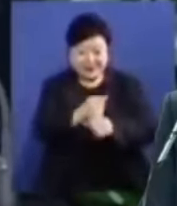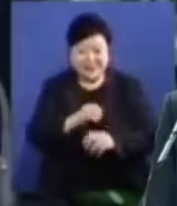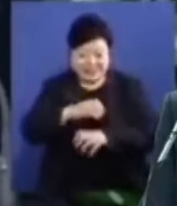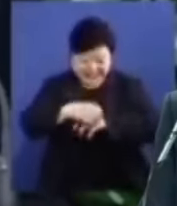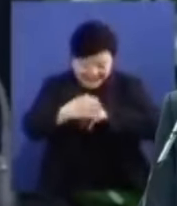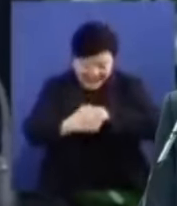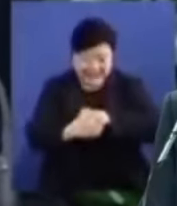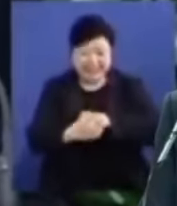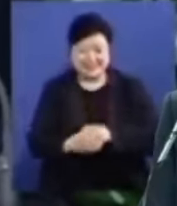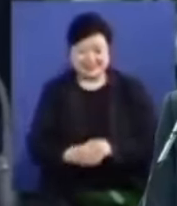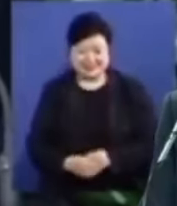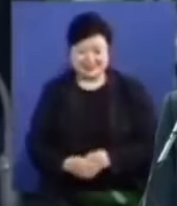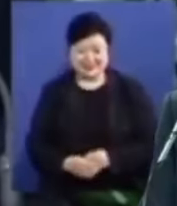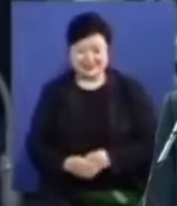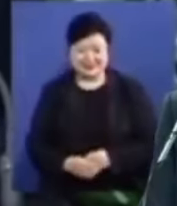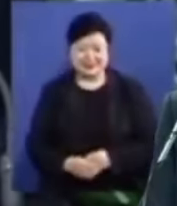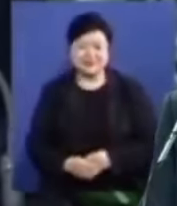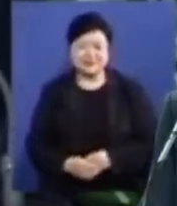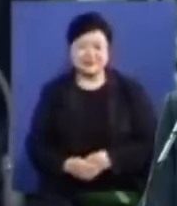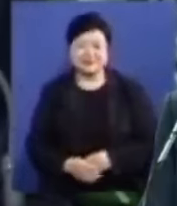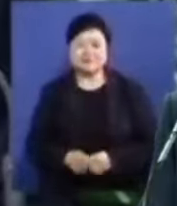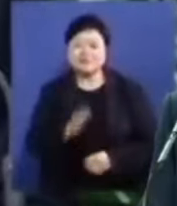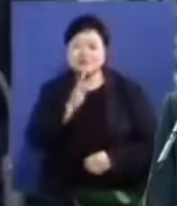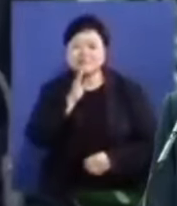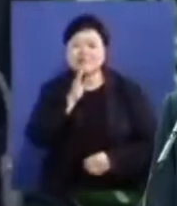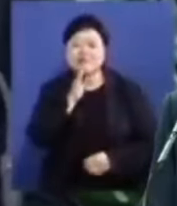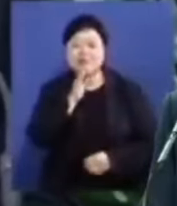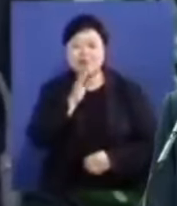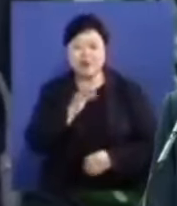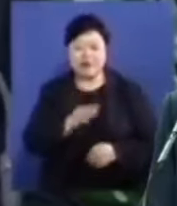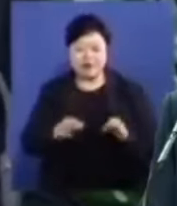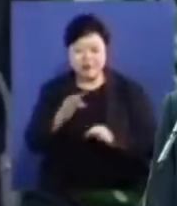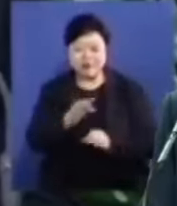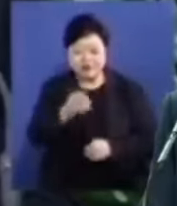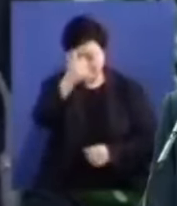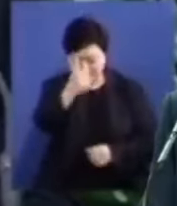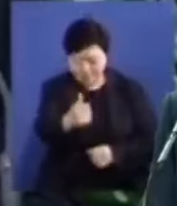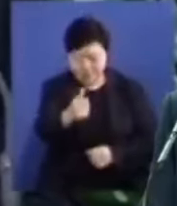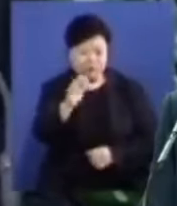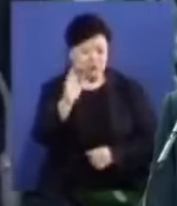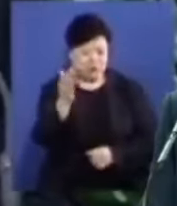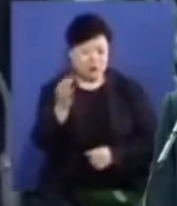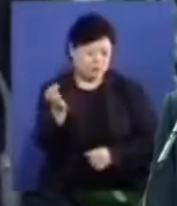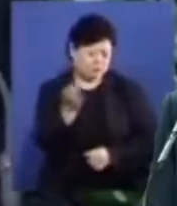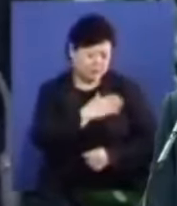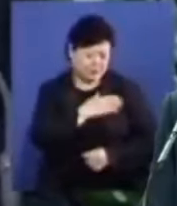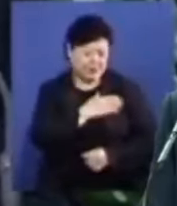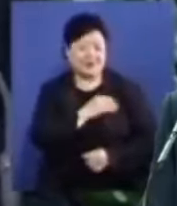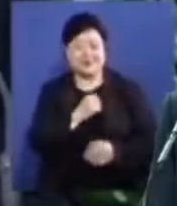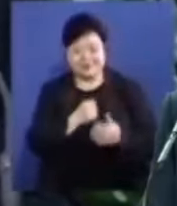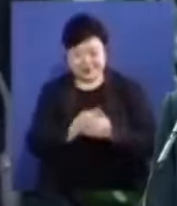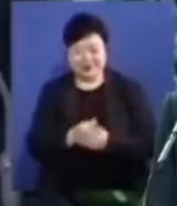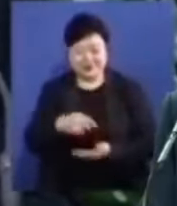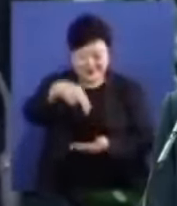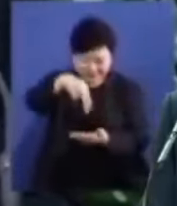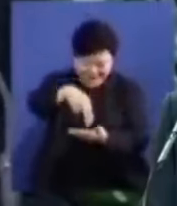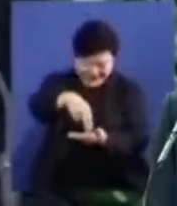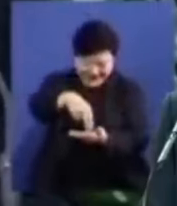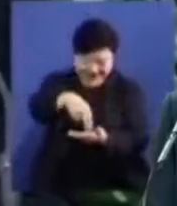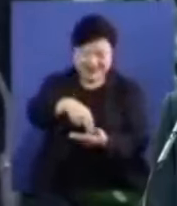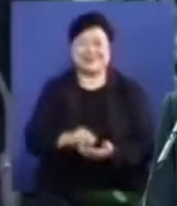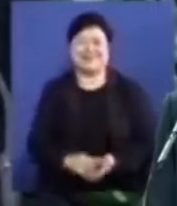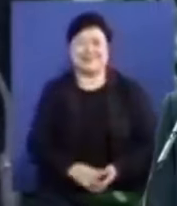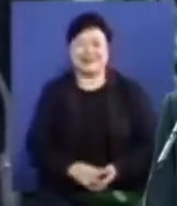세계적인 비즈니스 우먼이 되었기 때문에 일어나라고 하지 않습니까? 그러므로 가난도 필요할 때가